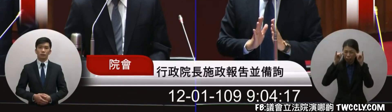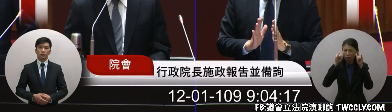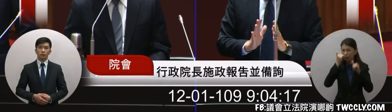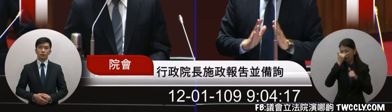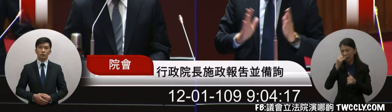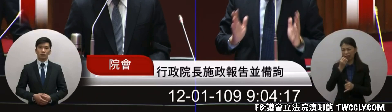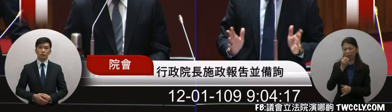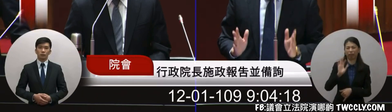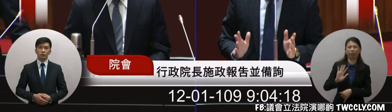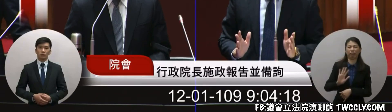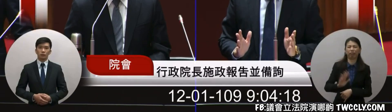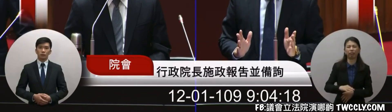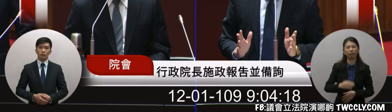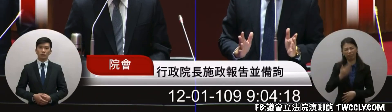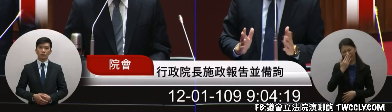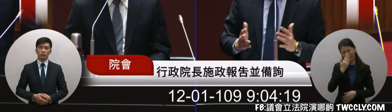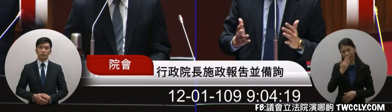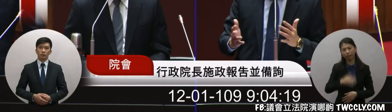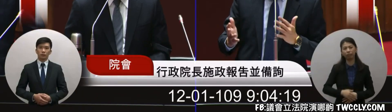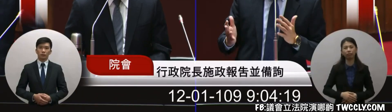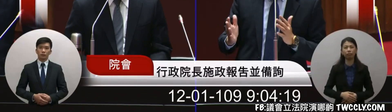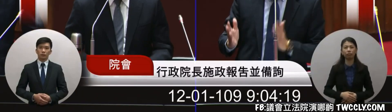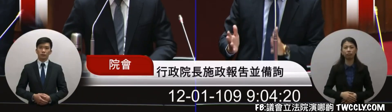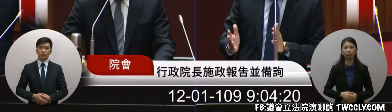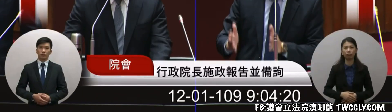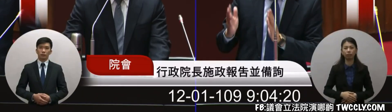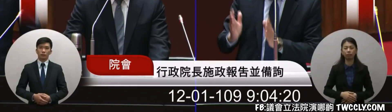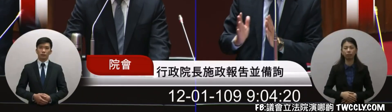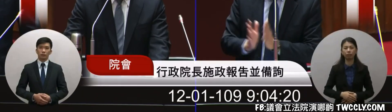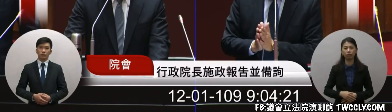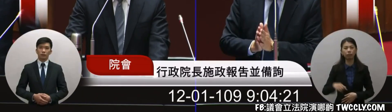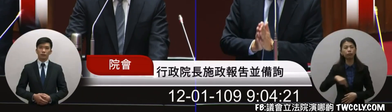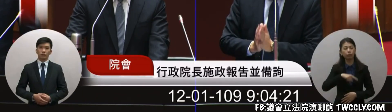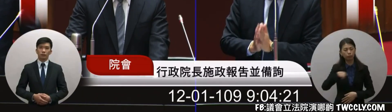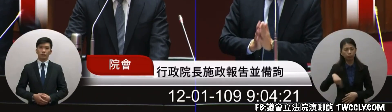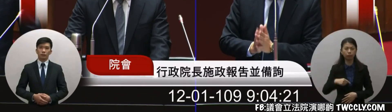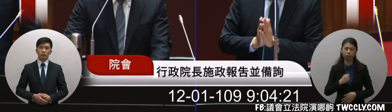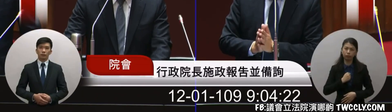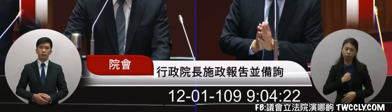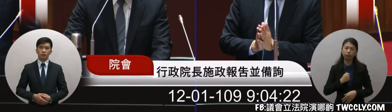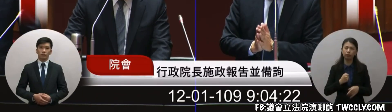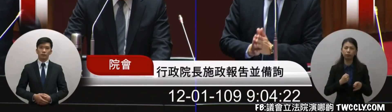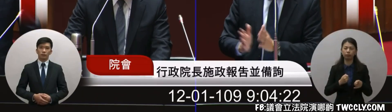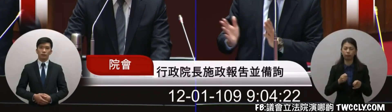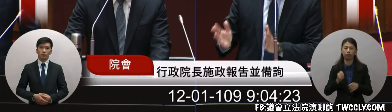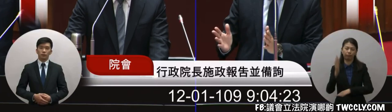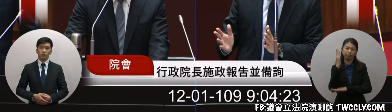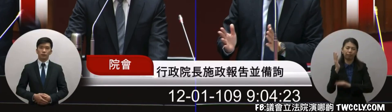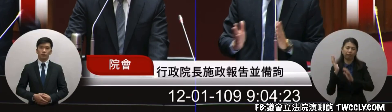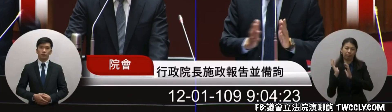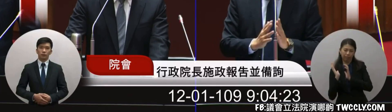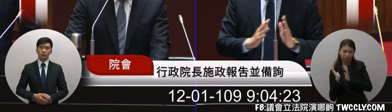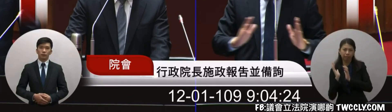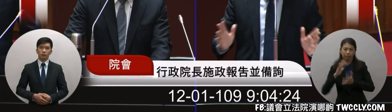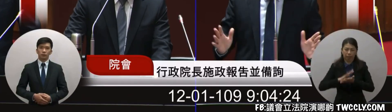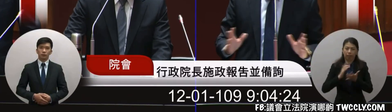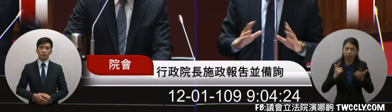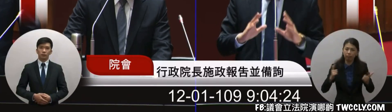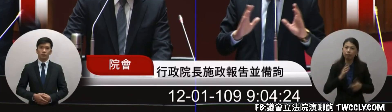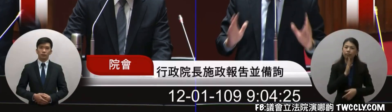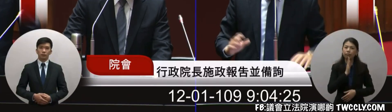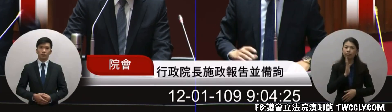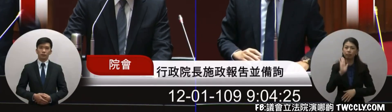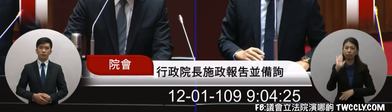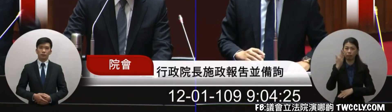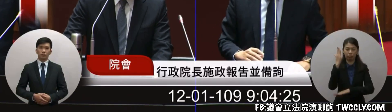是目前的规划嘛，就是说我们要知道，当然我们承认你们有很大很大的压力，但是现在各部会好